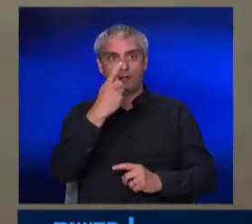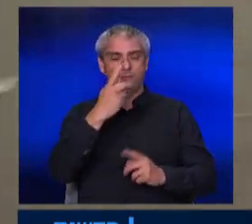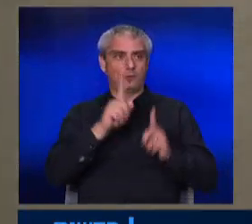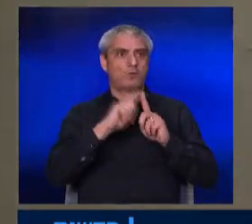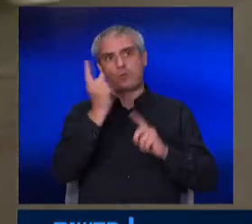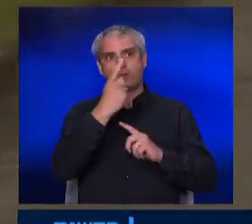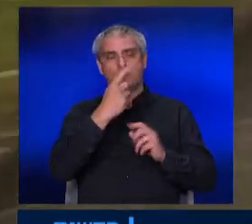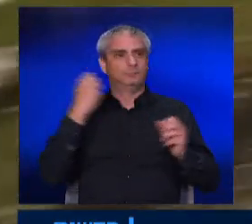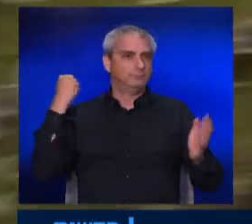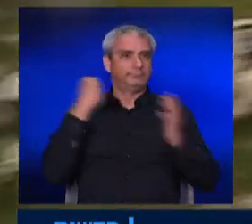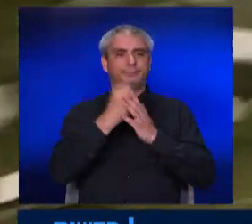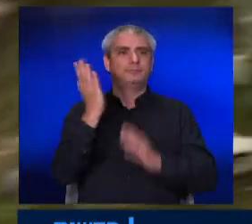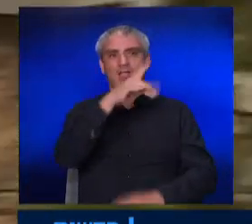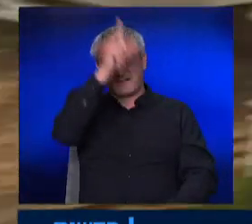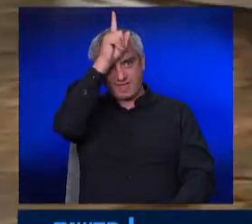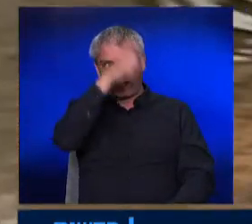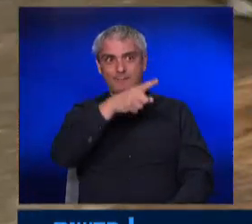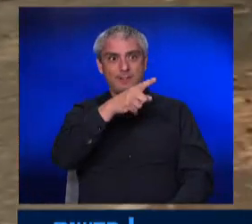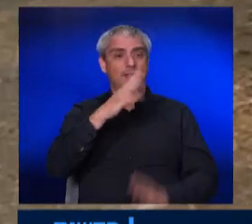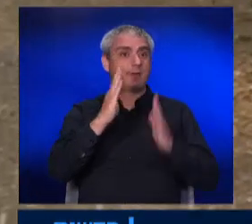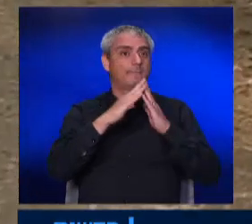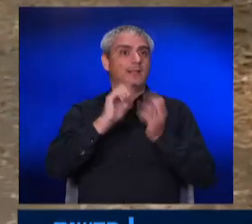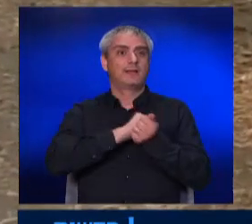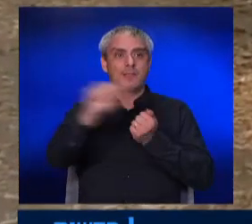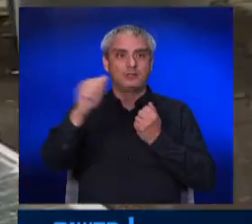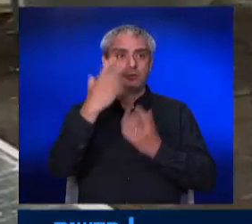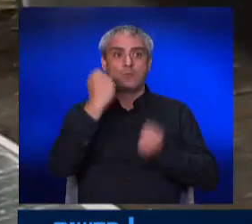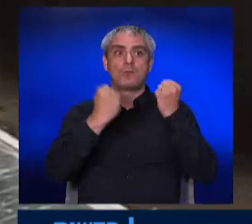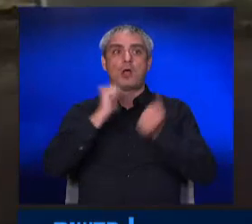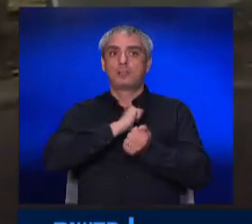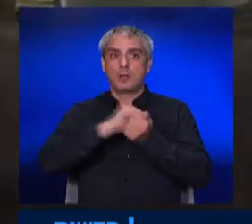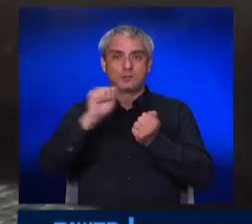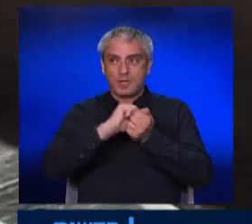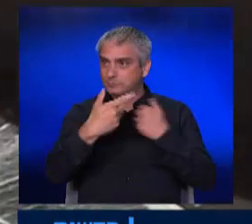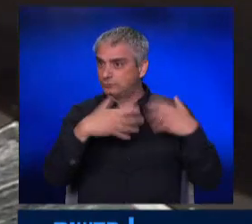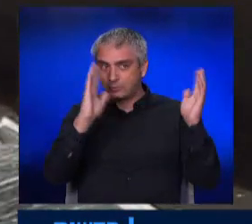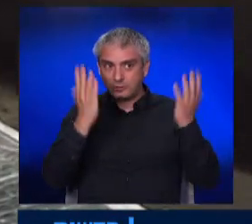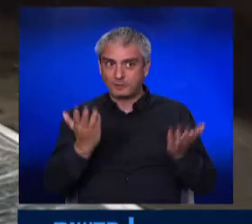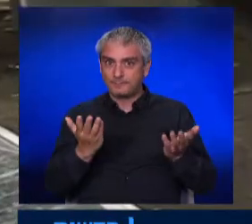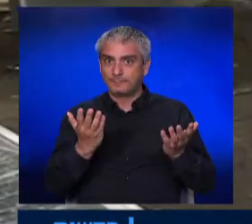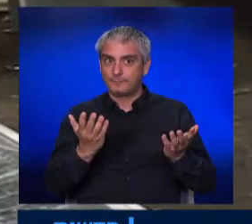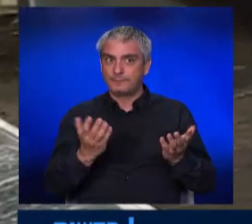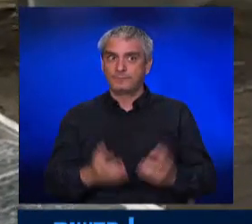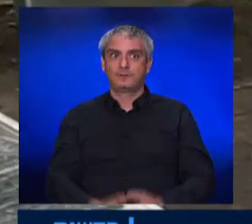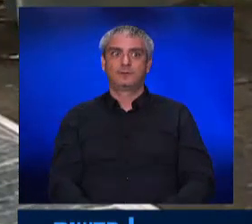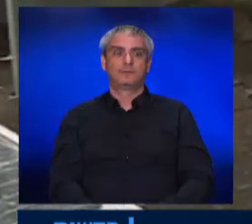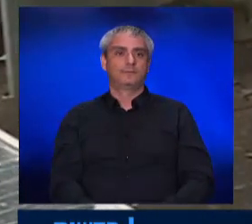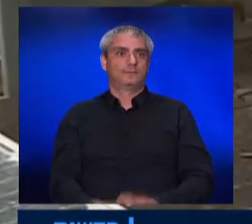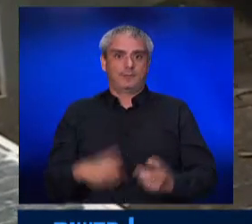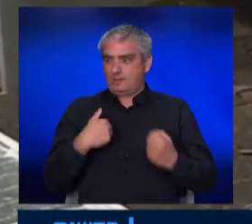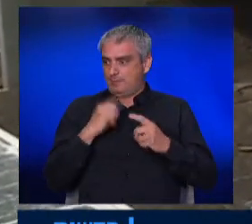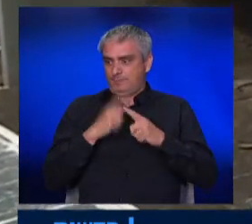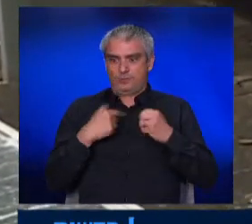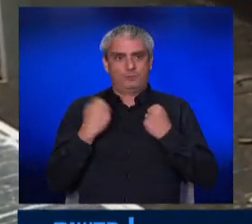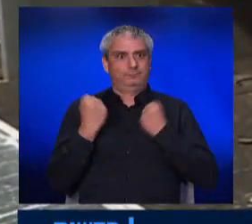טורנדו, הכתה במערב גרמניה. Die Häuser sind kaputt. Jede Menge Autos zerstört, Autohäuser. Ich bin